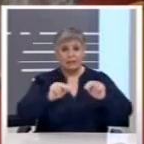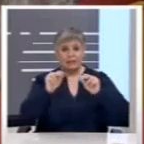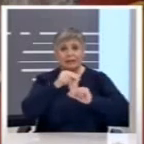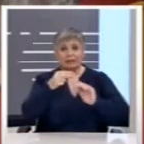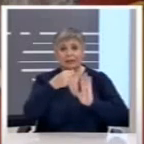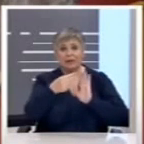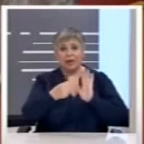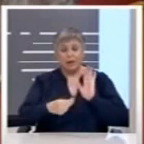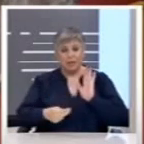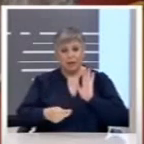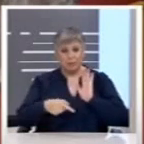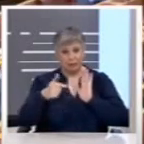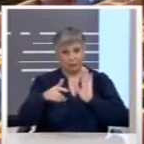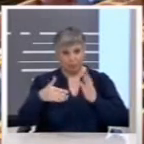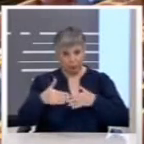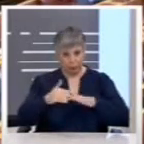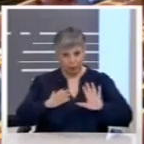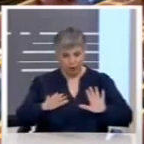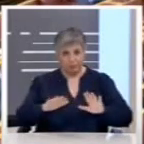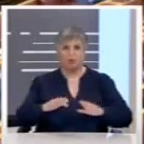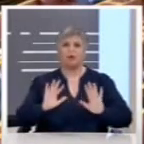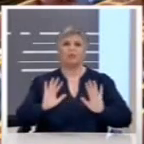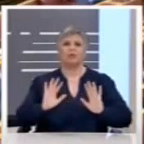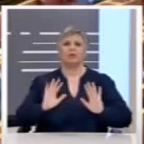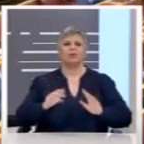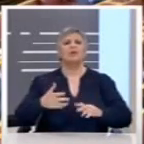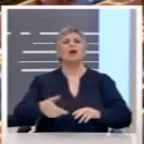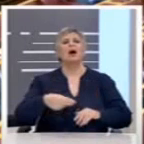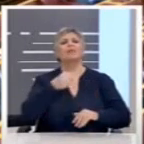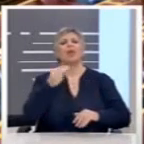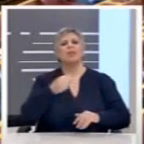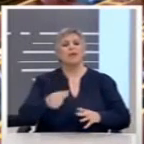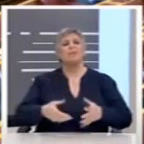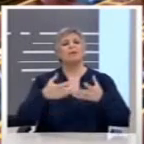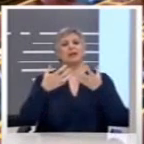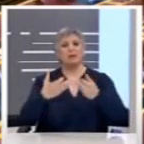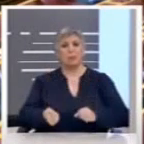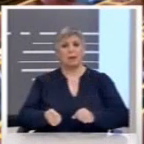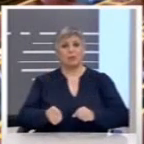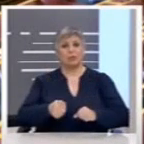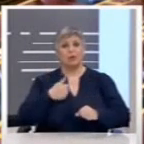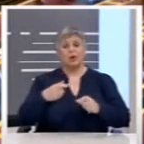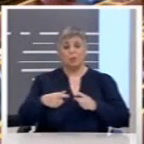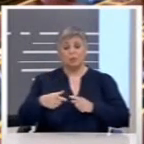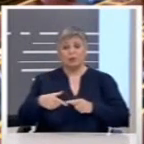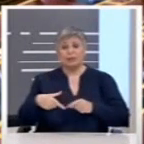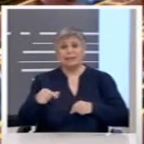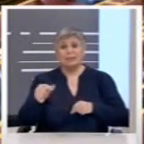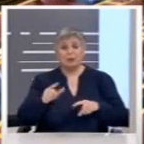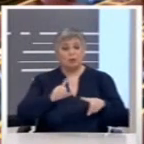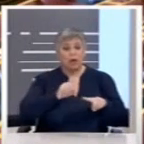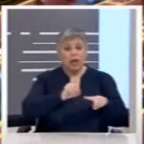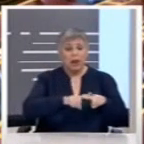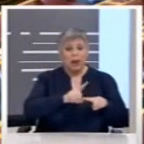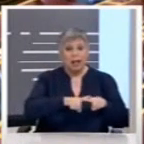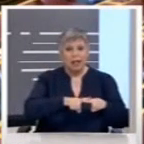εκεί και μας περιμένουν. Όμως η διαπραγματευτική θέση της Κύπρου και της Ελλάδος είναι διαφορετική από ό,τι πριν από τη